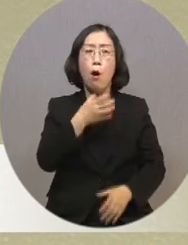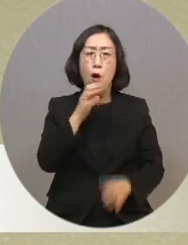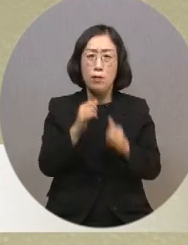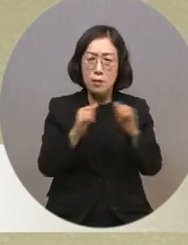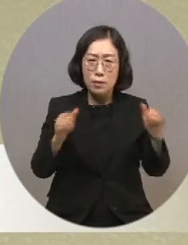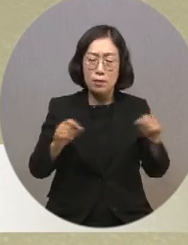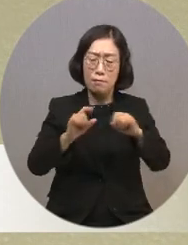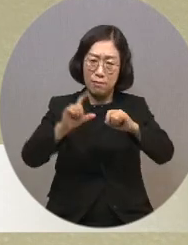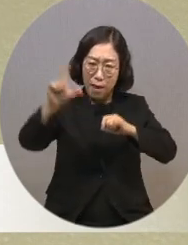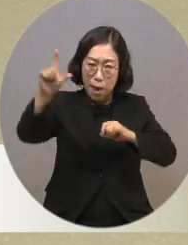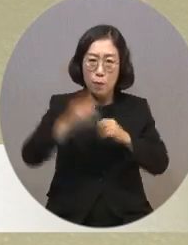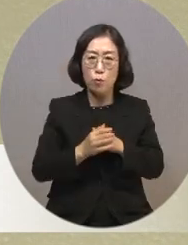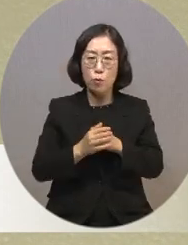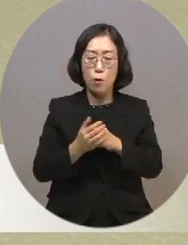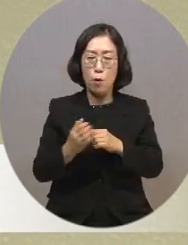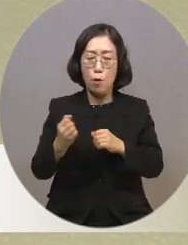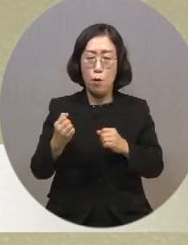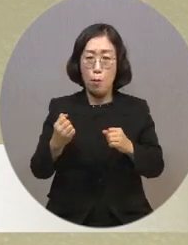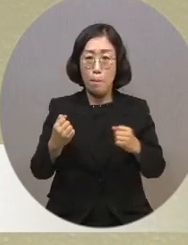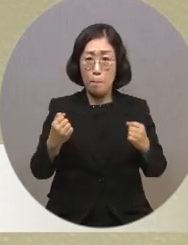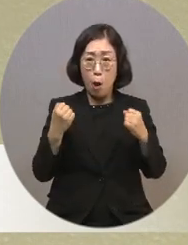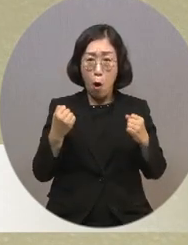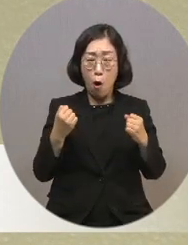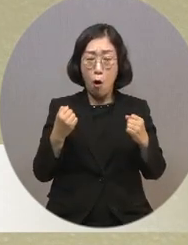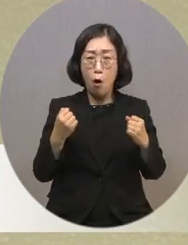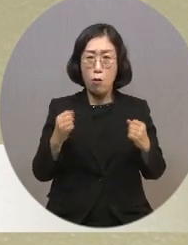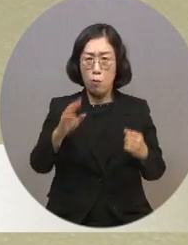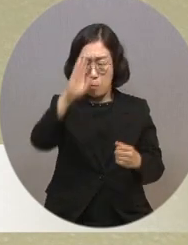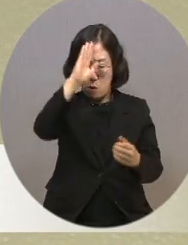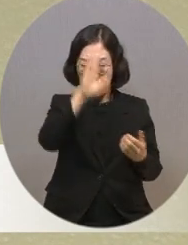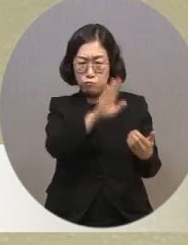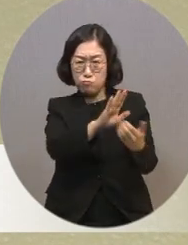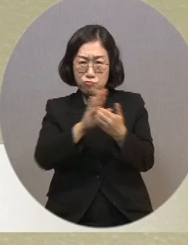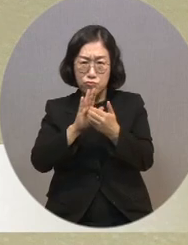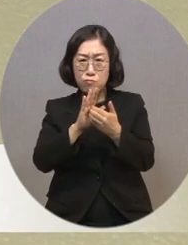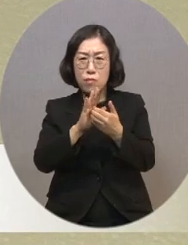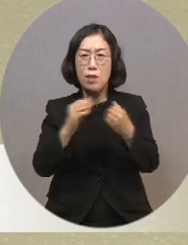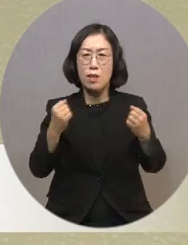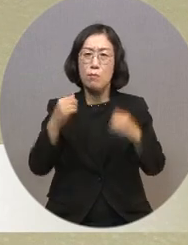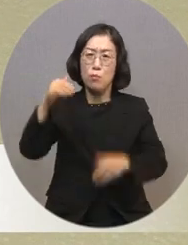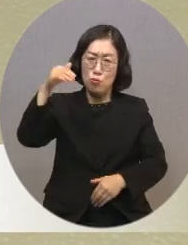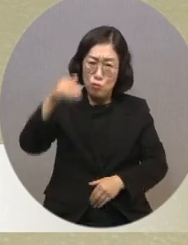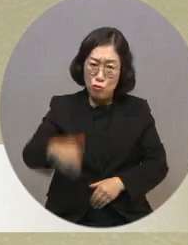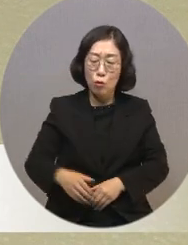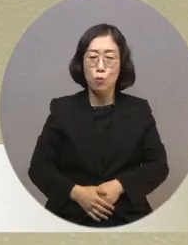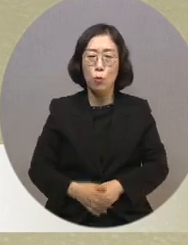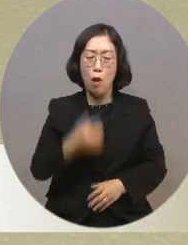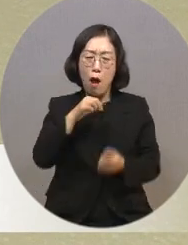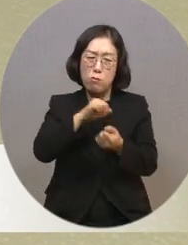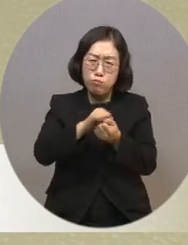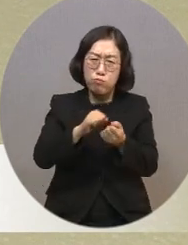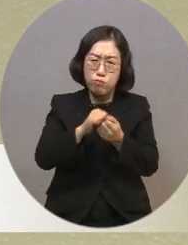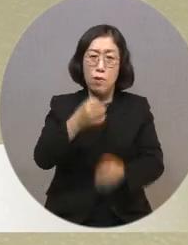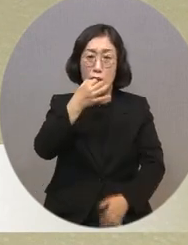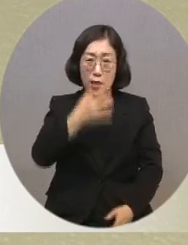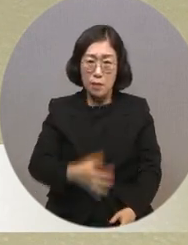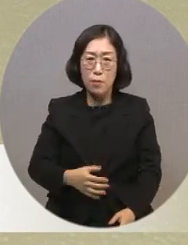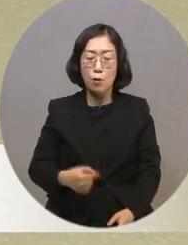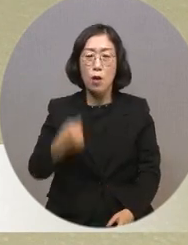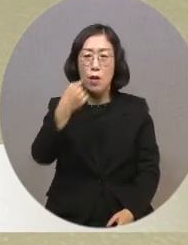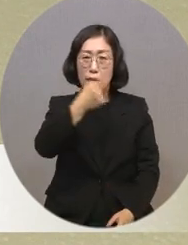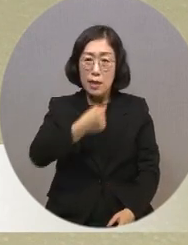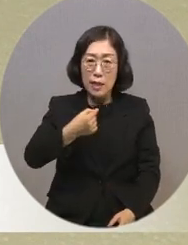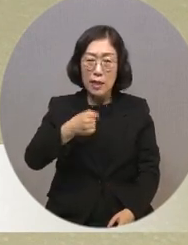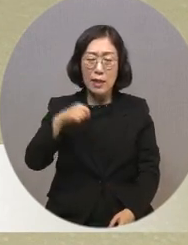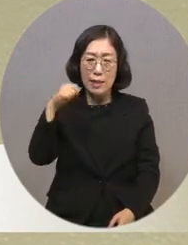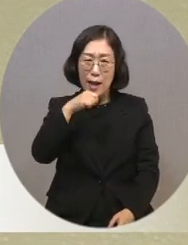대부분 면역력이 저하되고 또 자작 능력이 저하될 뿐만 아니라 이 닦기 등 구강 위생이 악화되는